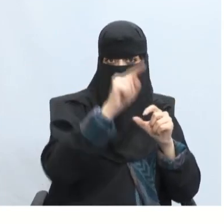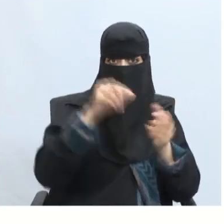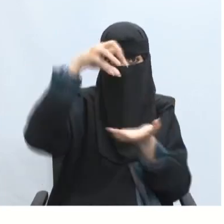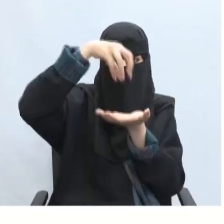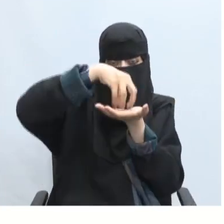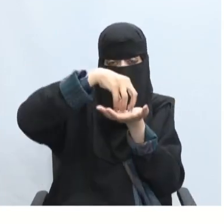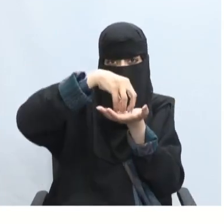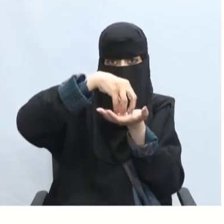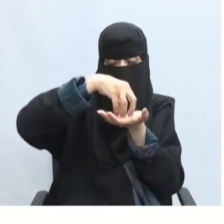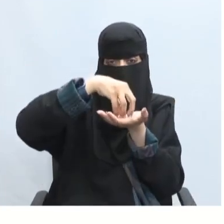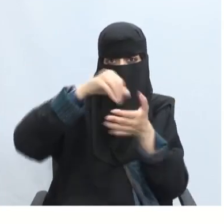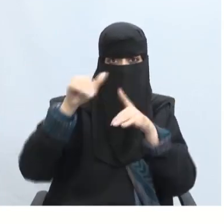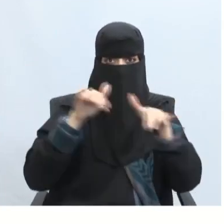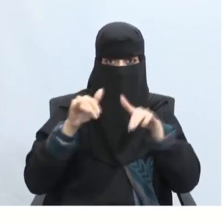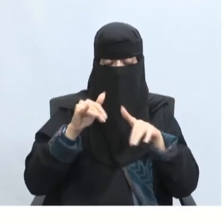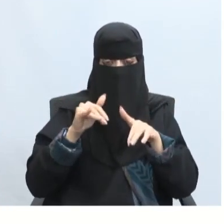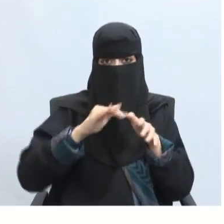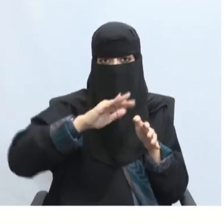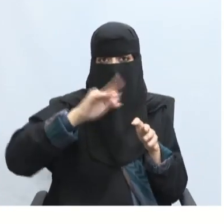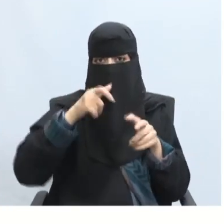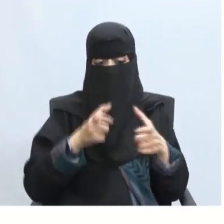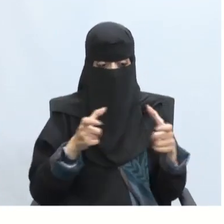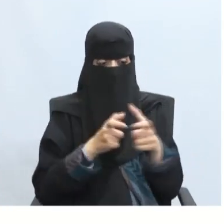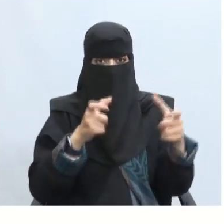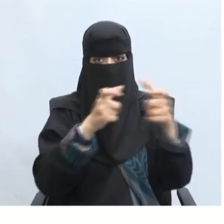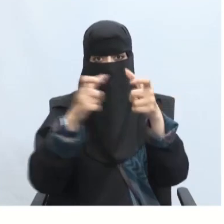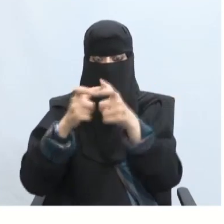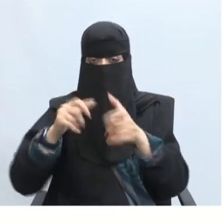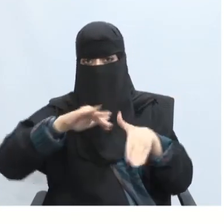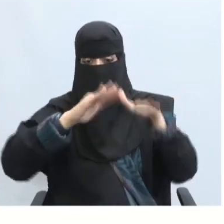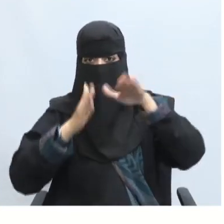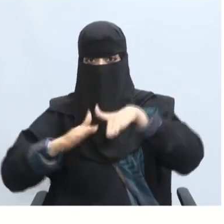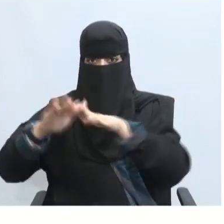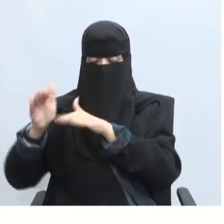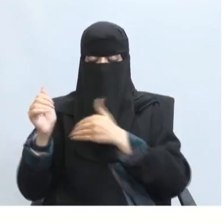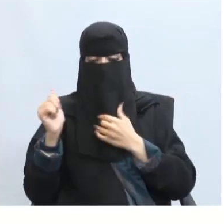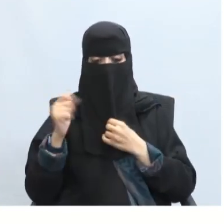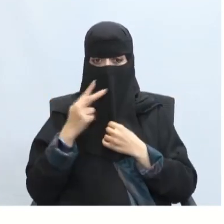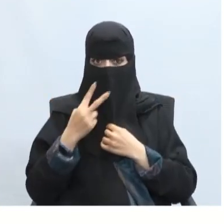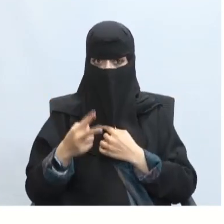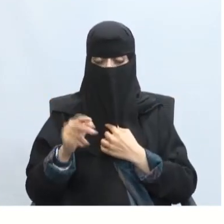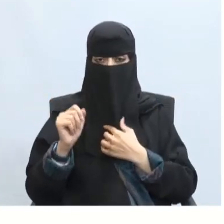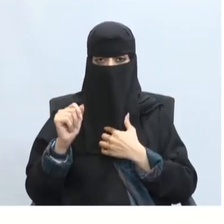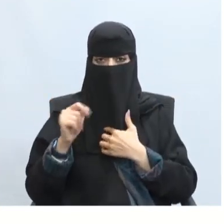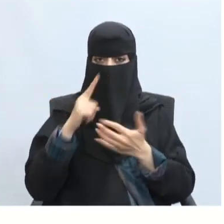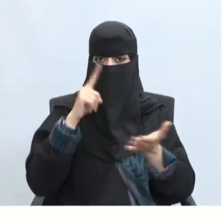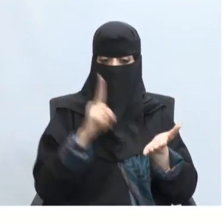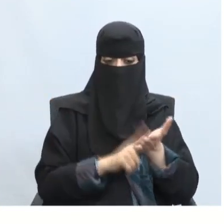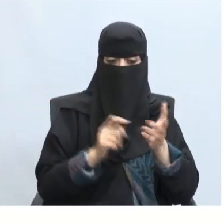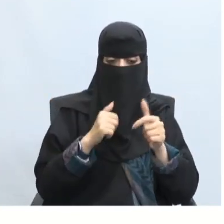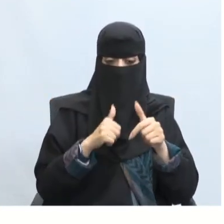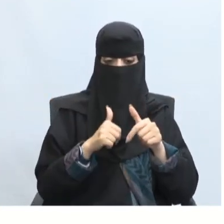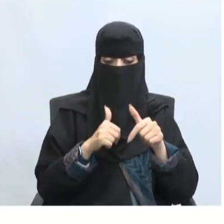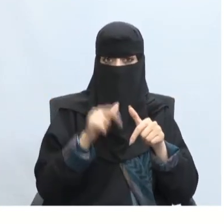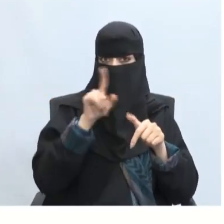او ما نسميها بالاحزمه الزلزاليه نلاحظ عفوا نلاحظ بانها